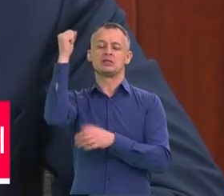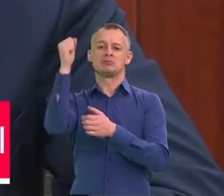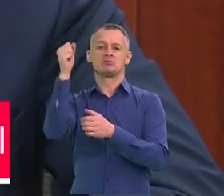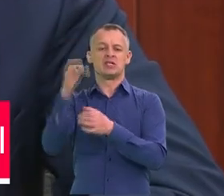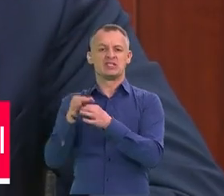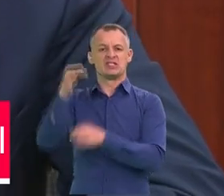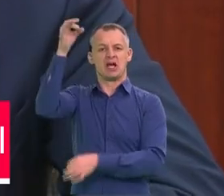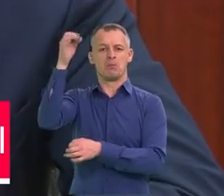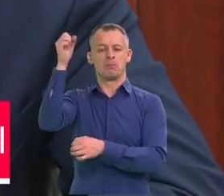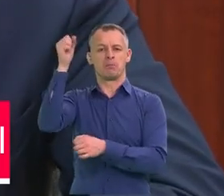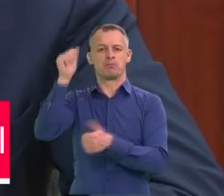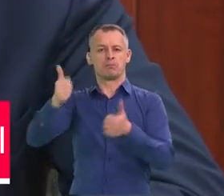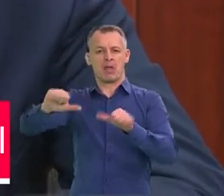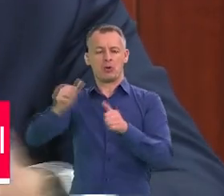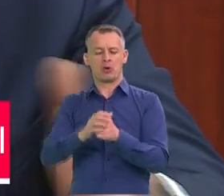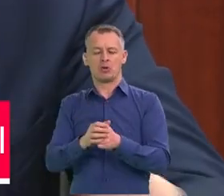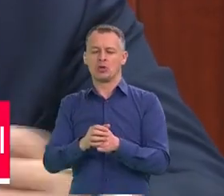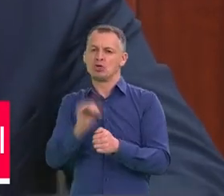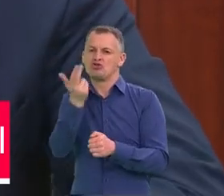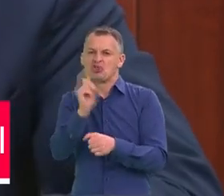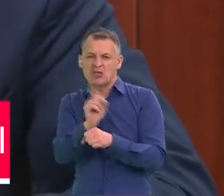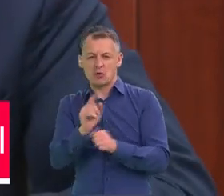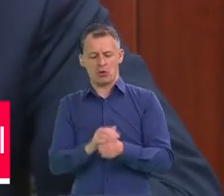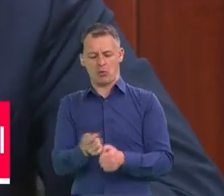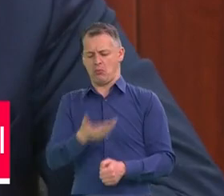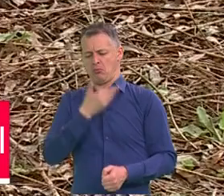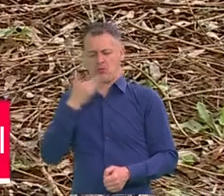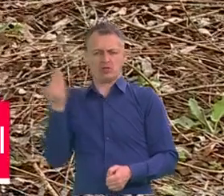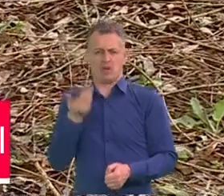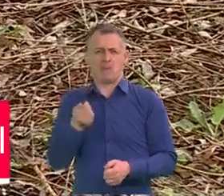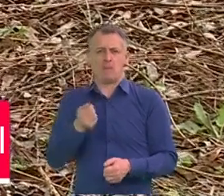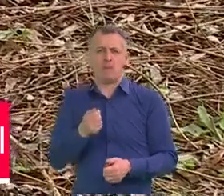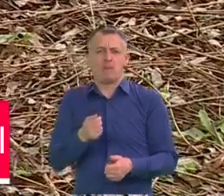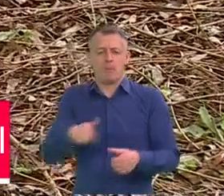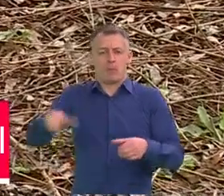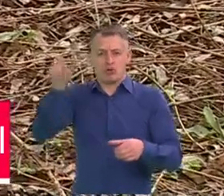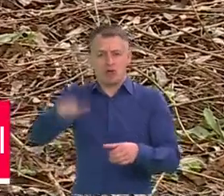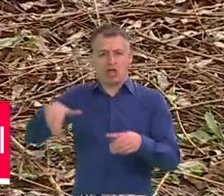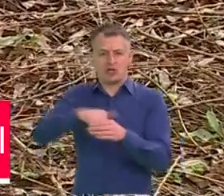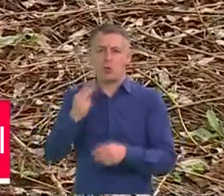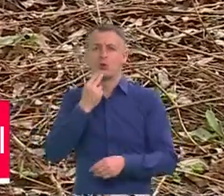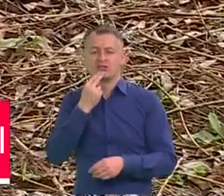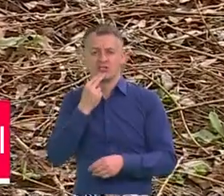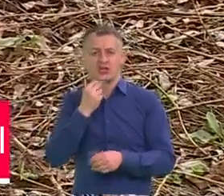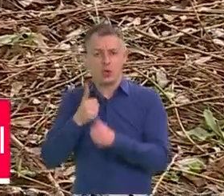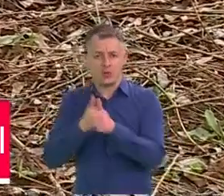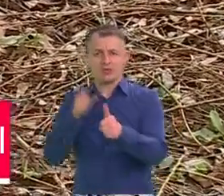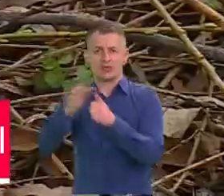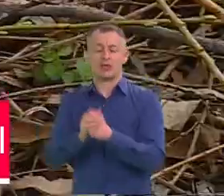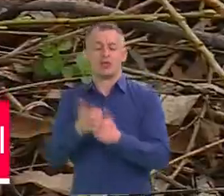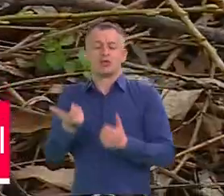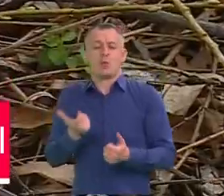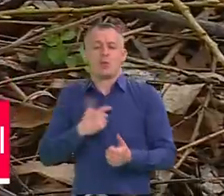Este imposibil să avem cât un polițist local lângă fiecare scară de bloc. Ceea ce li se poate imputa autorităților e faptul că